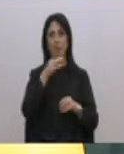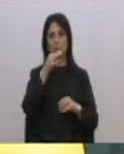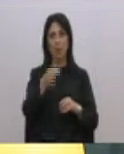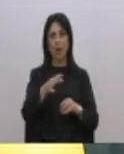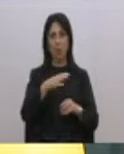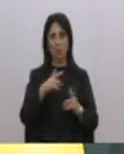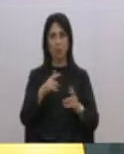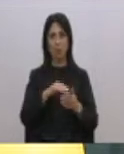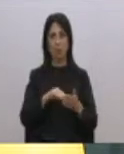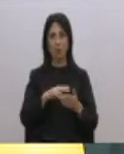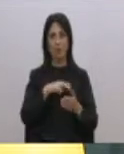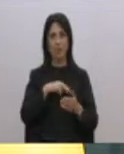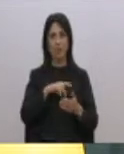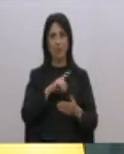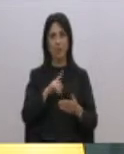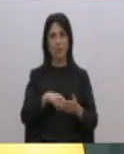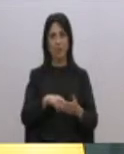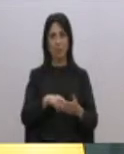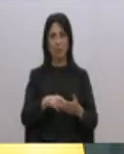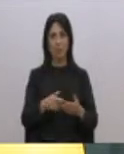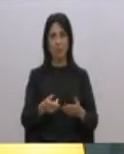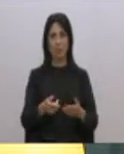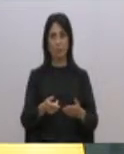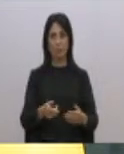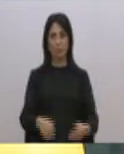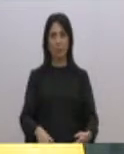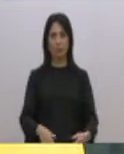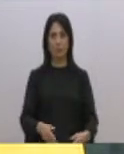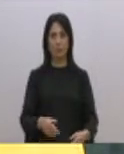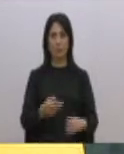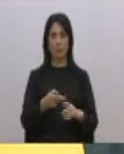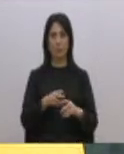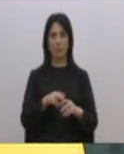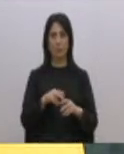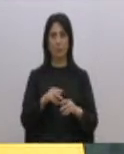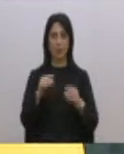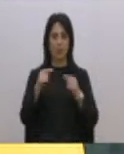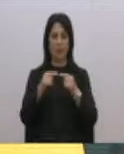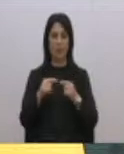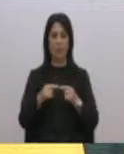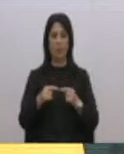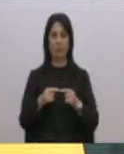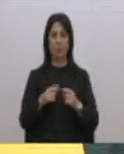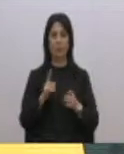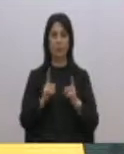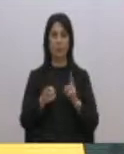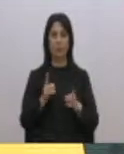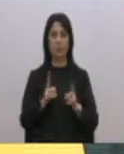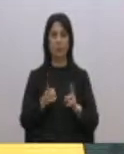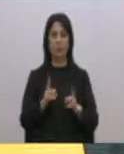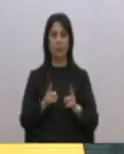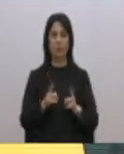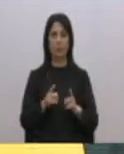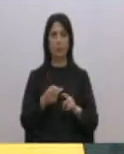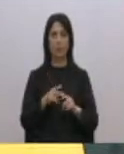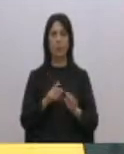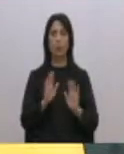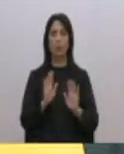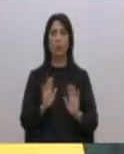ყო მომზადებული სადეპუტატო კითხვაზე. აი ამას დავაზუსტებ, იმიტომ რომ ნამდვილად ეს